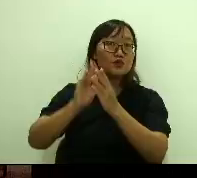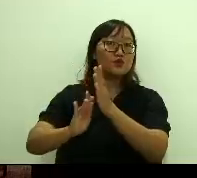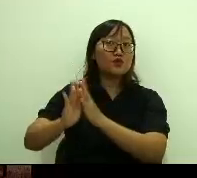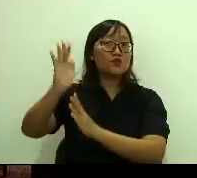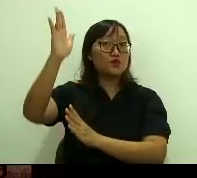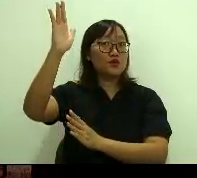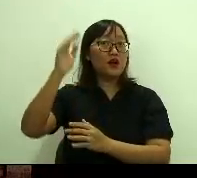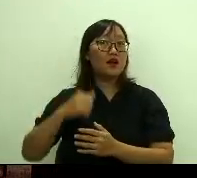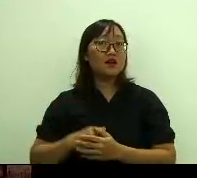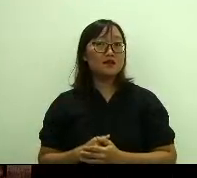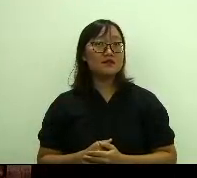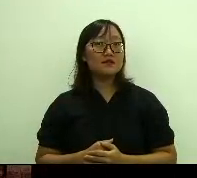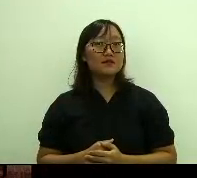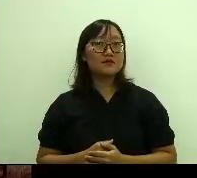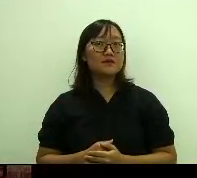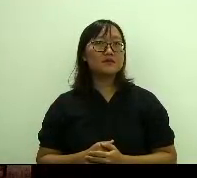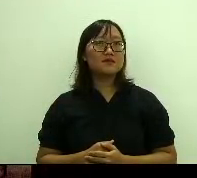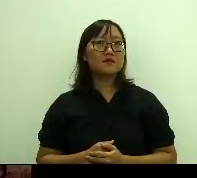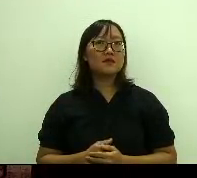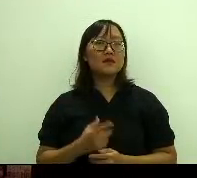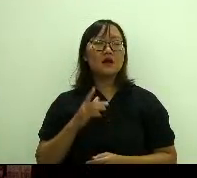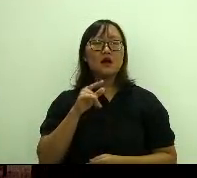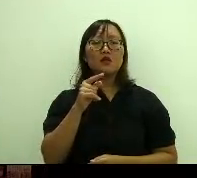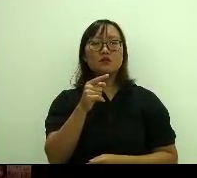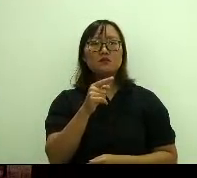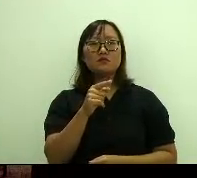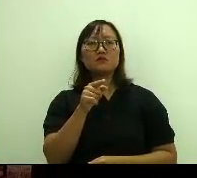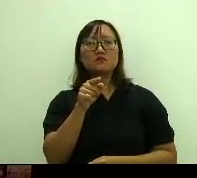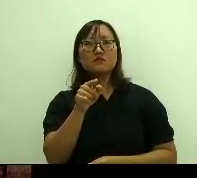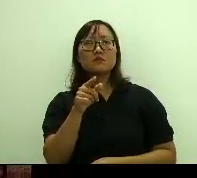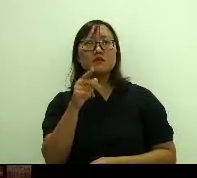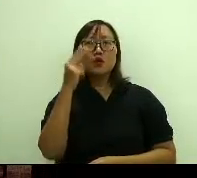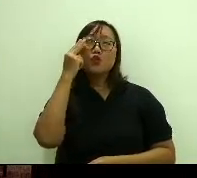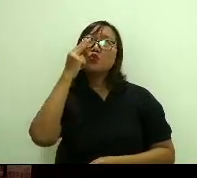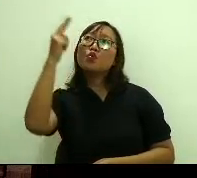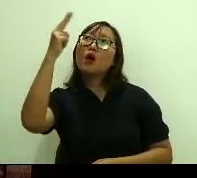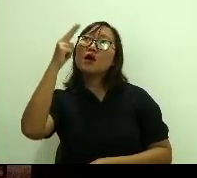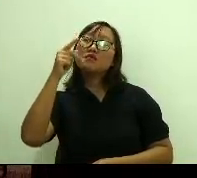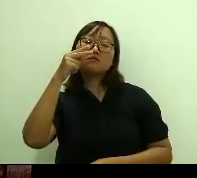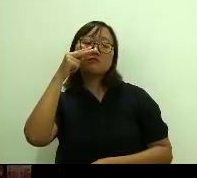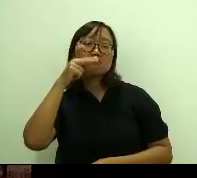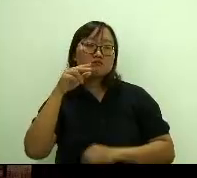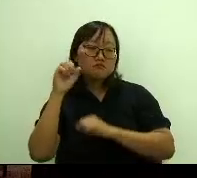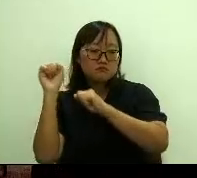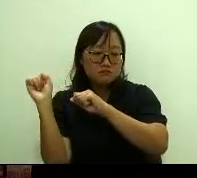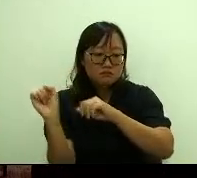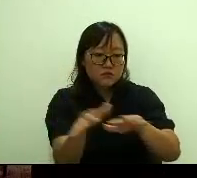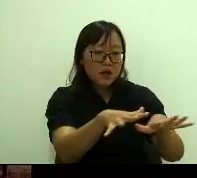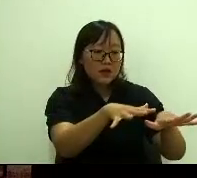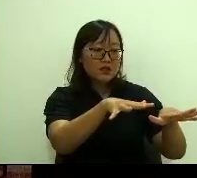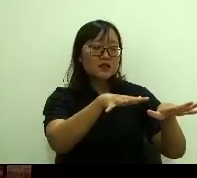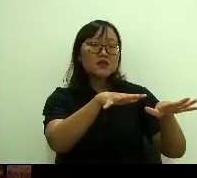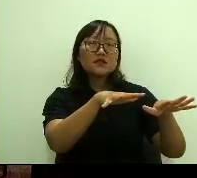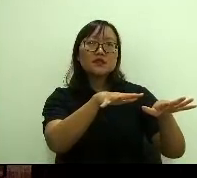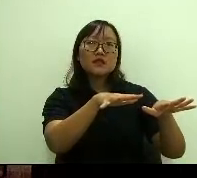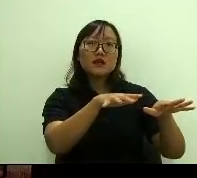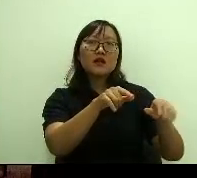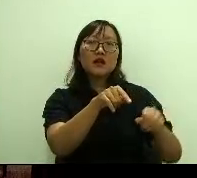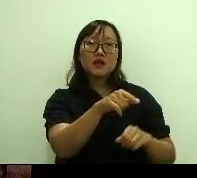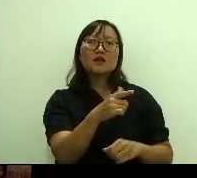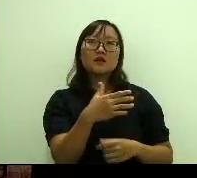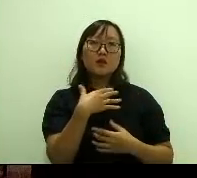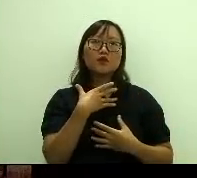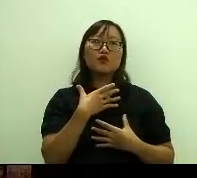ajaran Kristus, Dia akan melihat kita dengan damai. Maka,